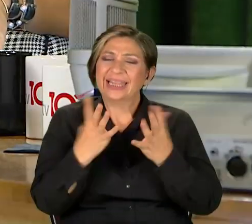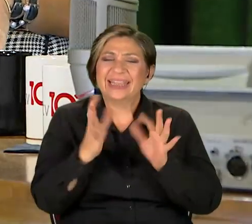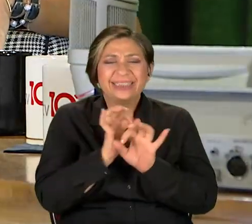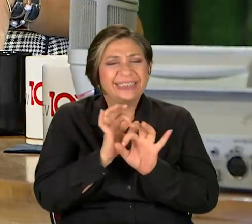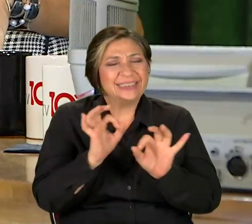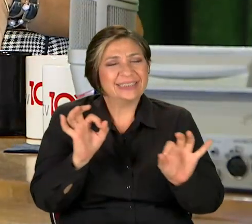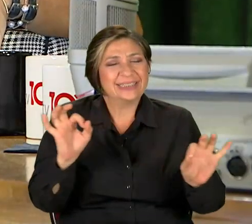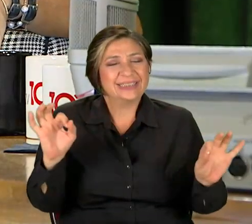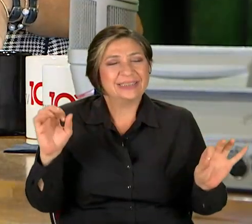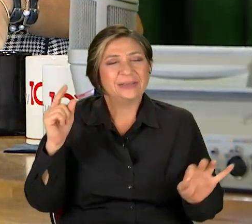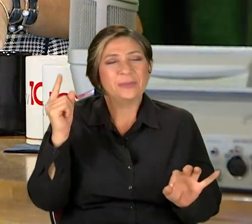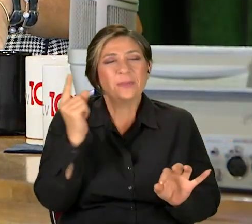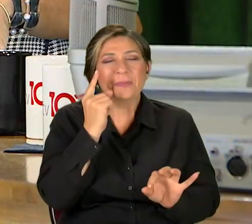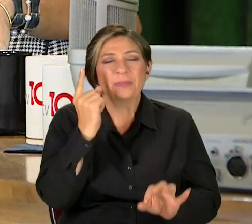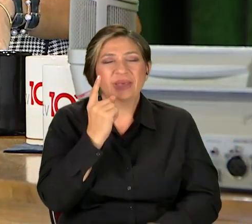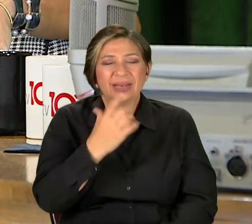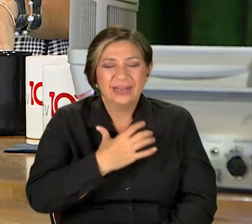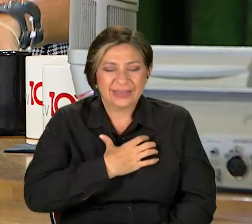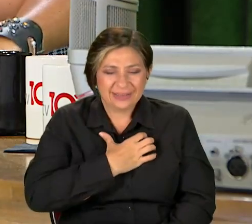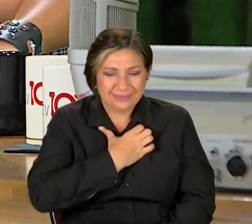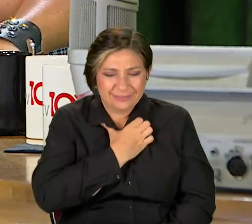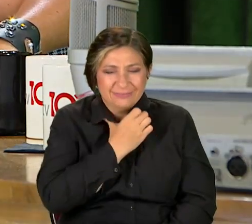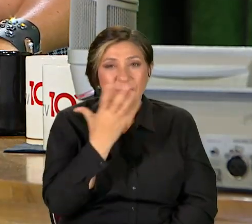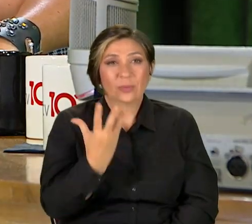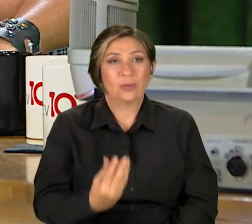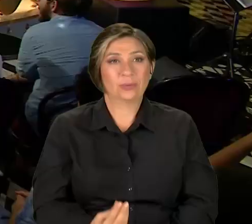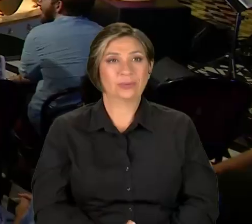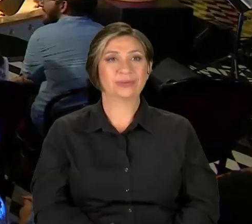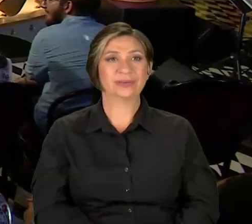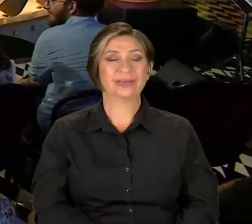sebepsiz bir keder alır.